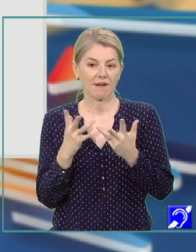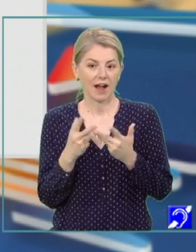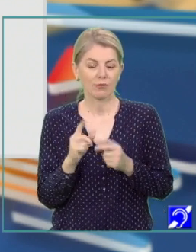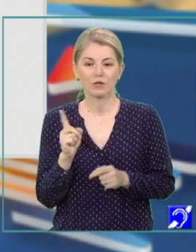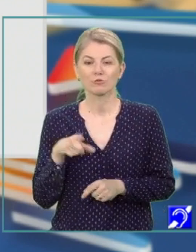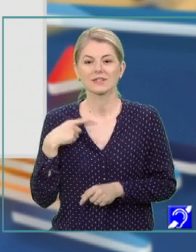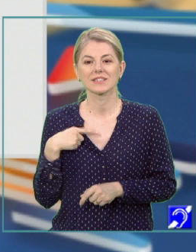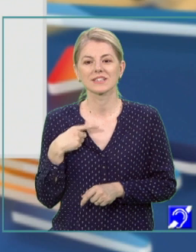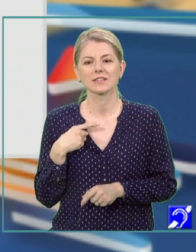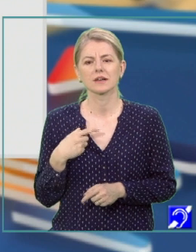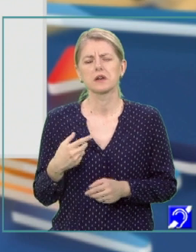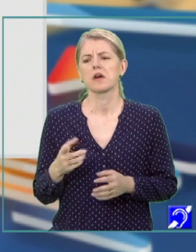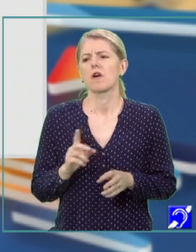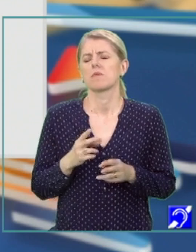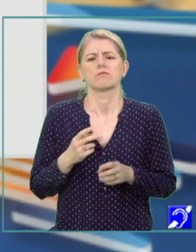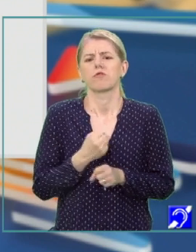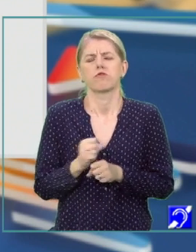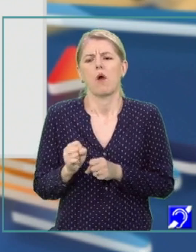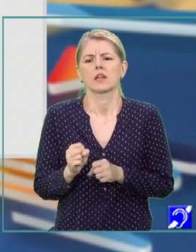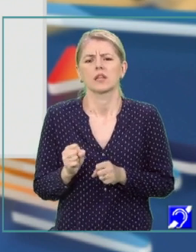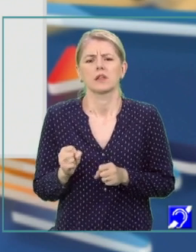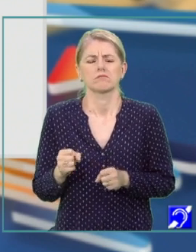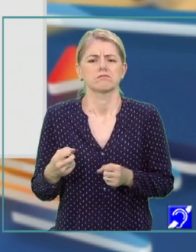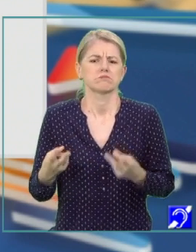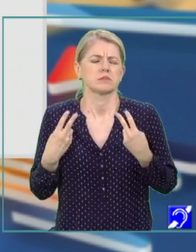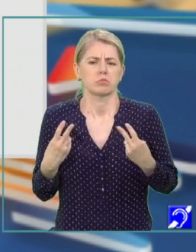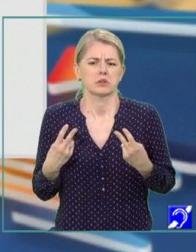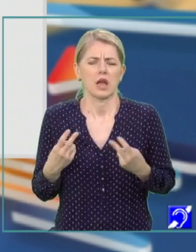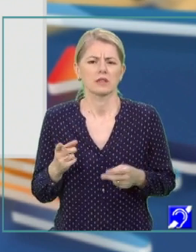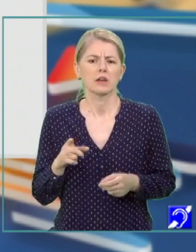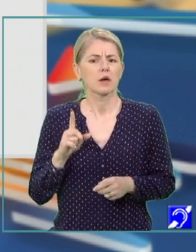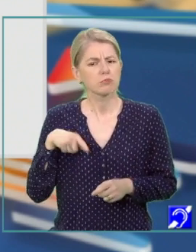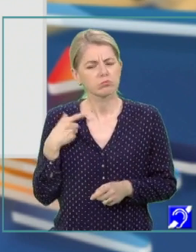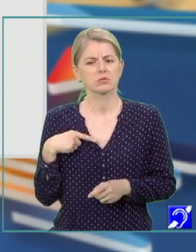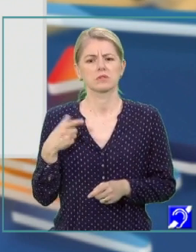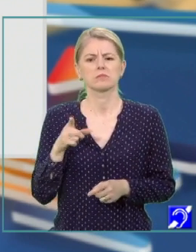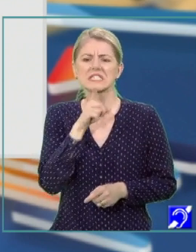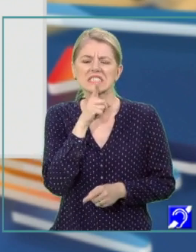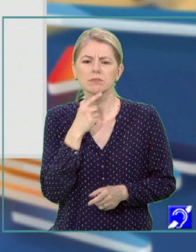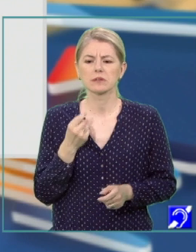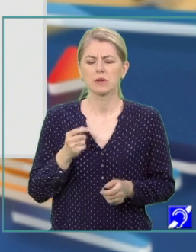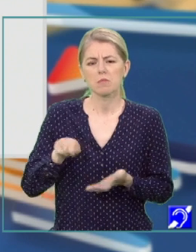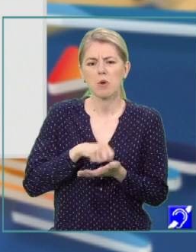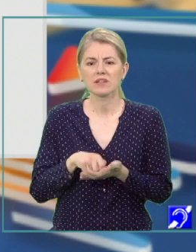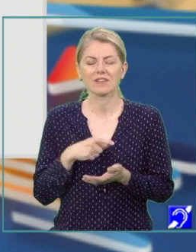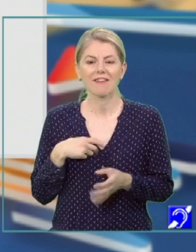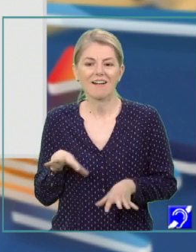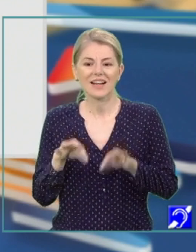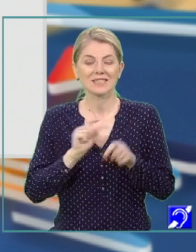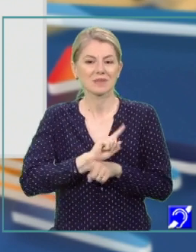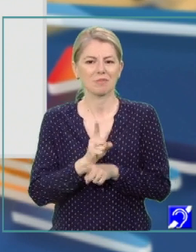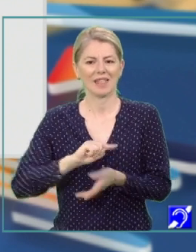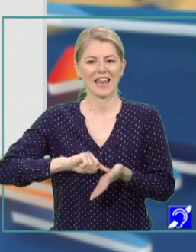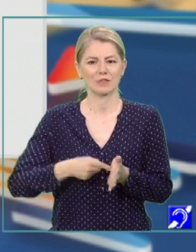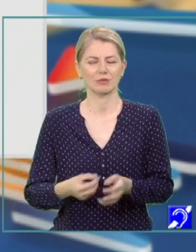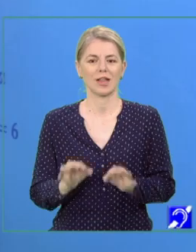nu sunt așa de laborioase cât părea la prima vedere, putem face niște artificii care ne ajută să găsim imediat